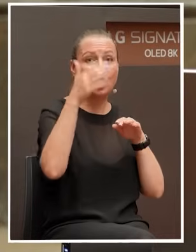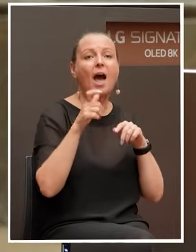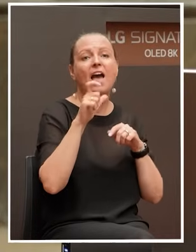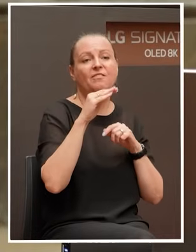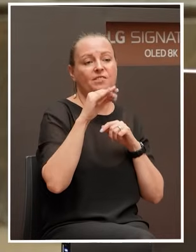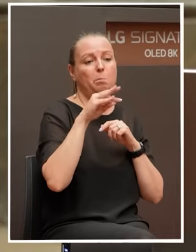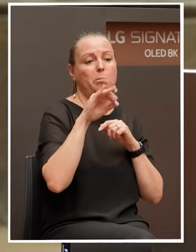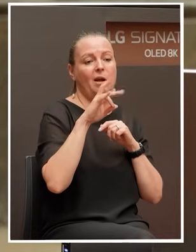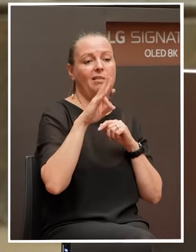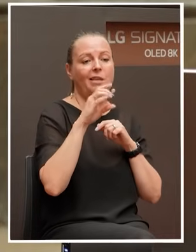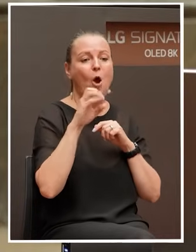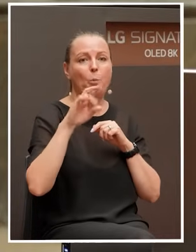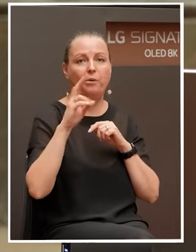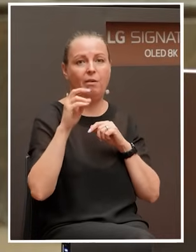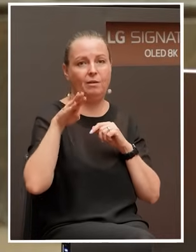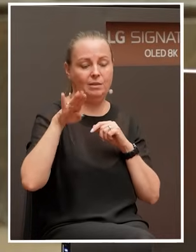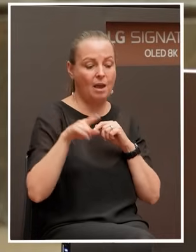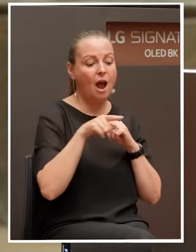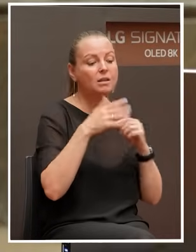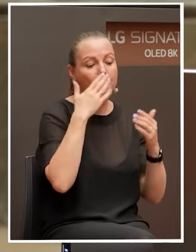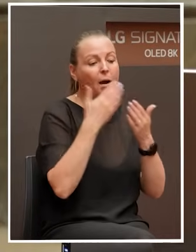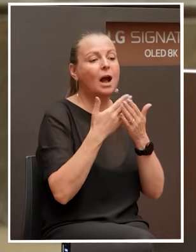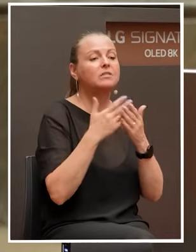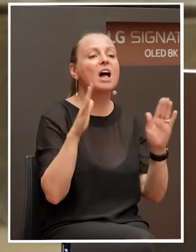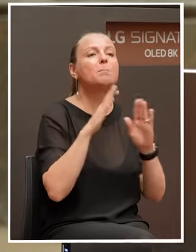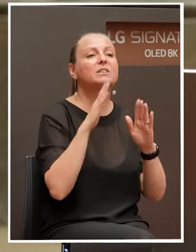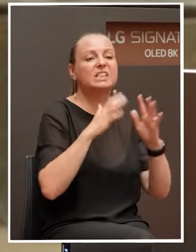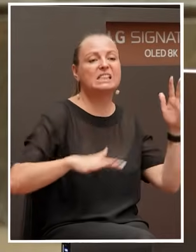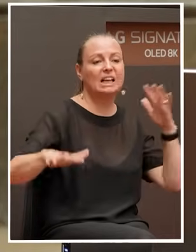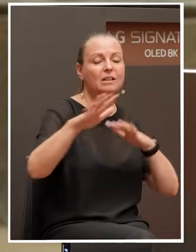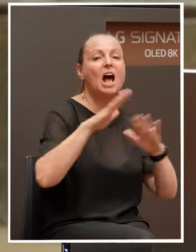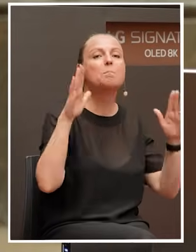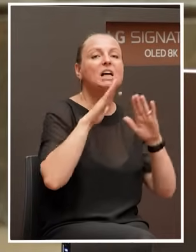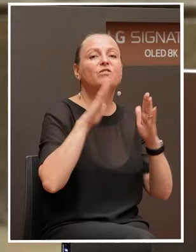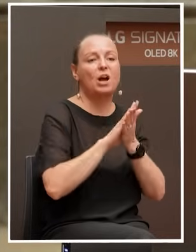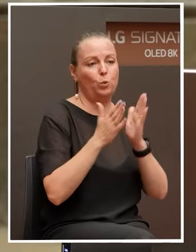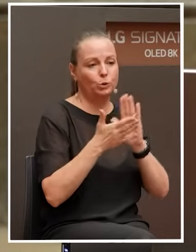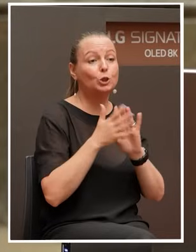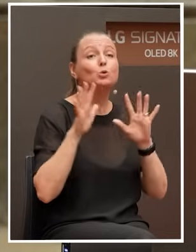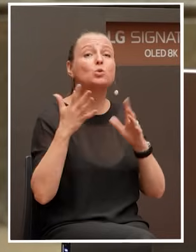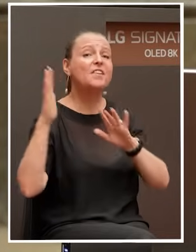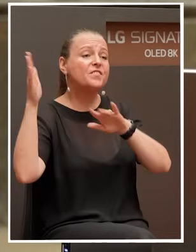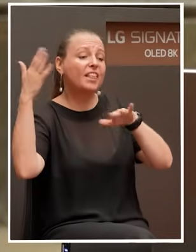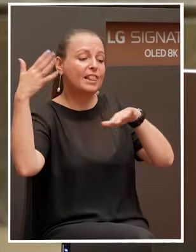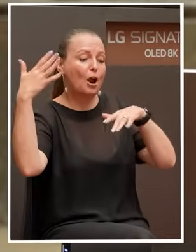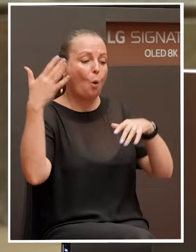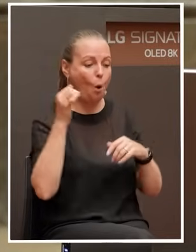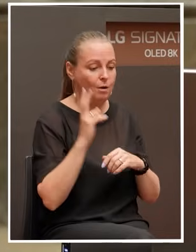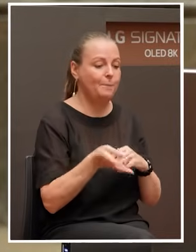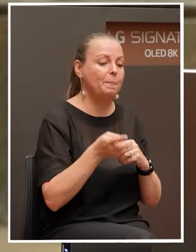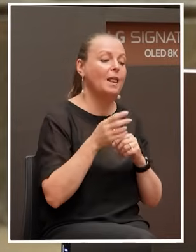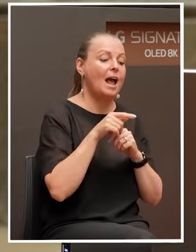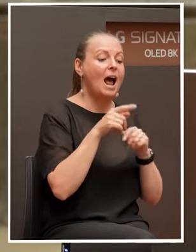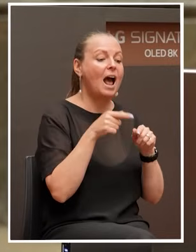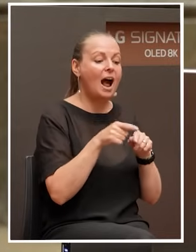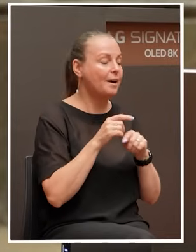объекты, которые, как зеркало, отражают влияние среды, атмосферные условия, случайный ветерок, неожиданные снопы света.